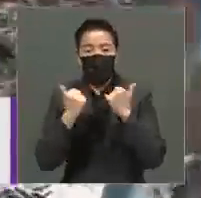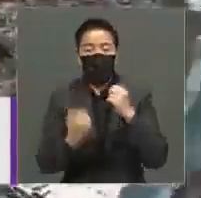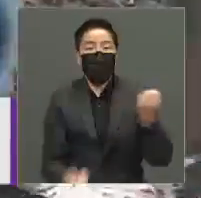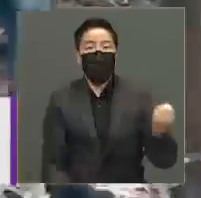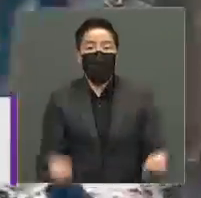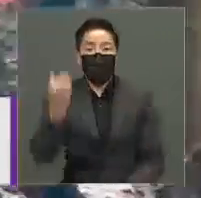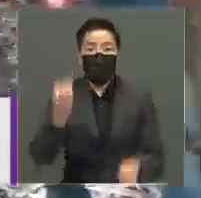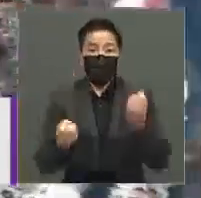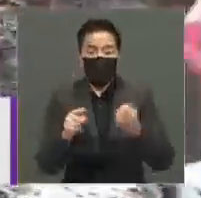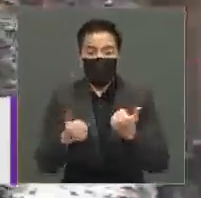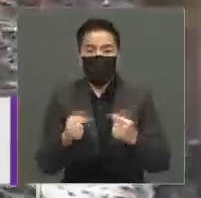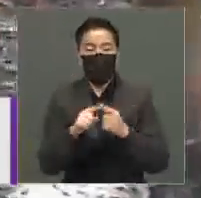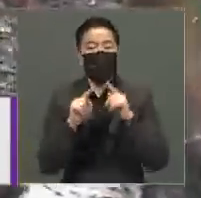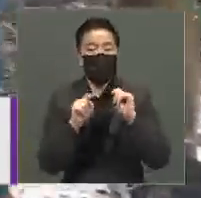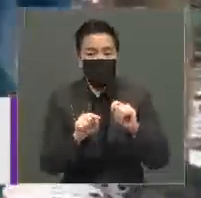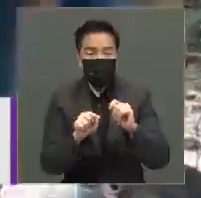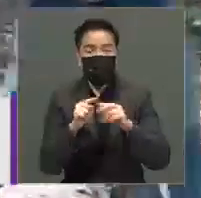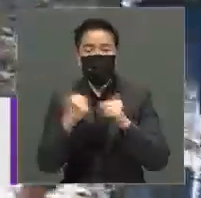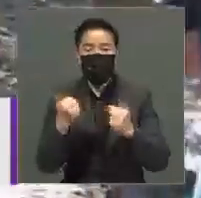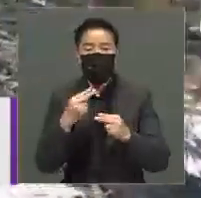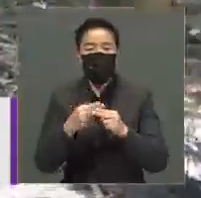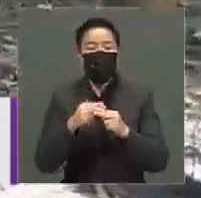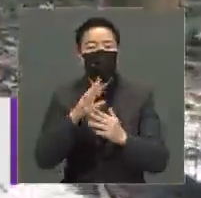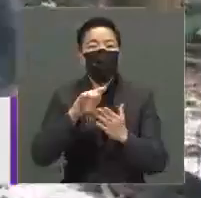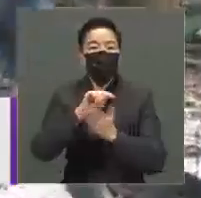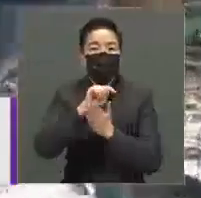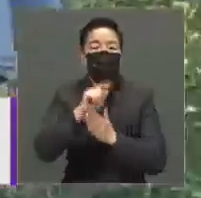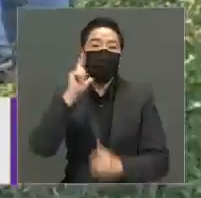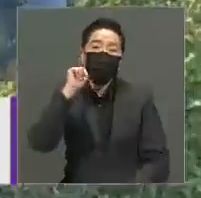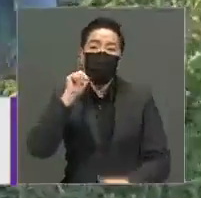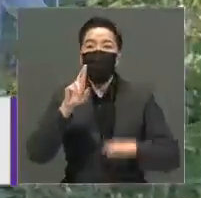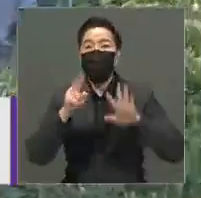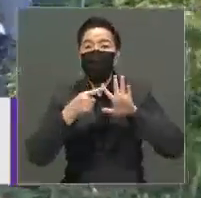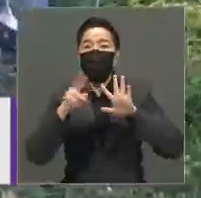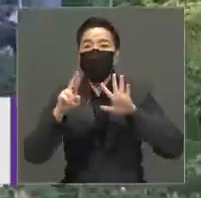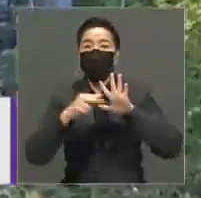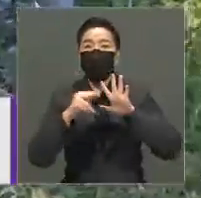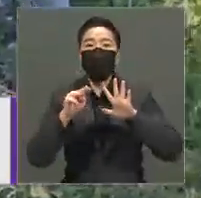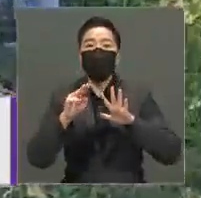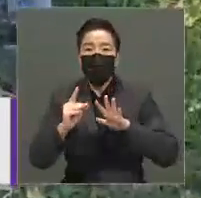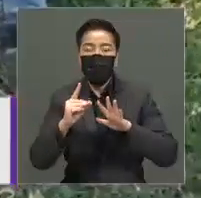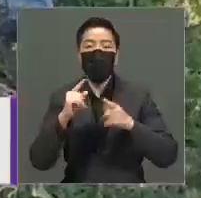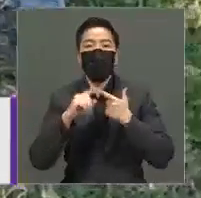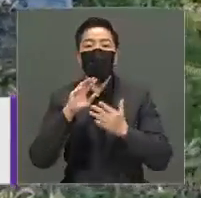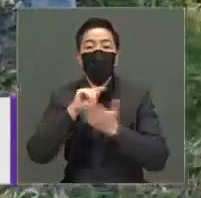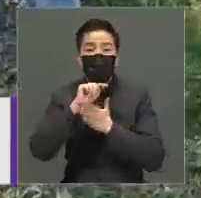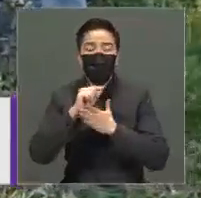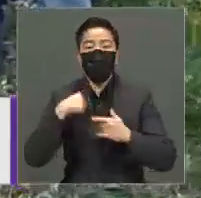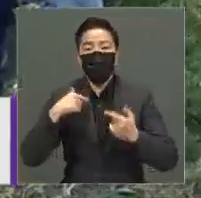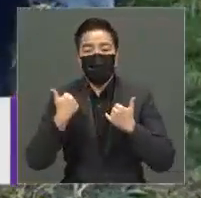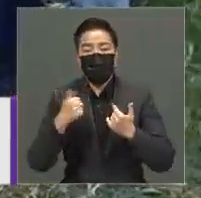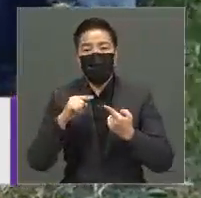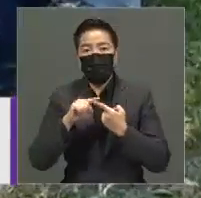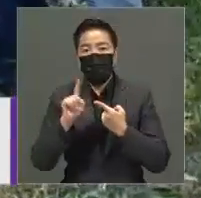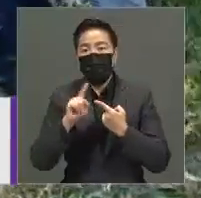ป่าบ้านตือลือตำบลคเนจื้อนะครับอำเภอแม่ระมาดจังหวัดตากครับหน่วยเฉพาะกิจกรมทหารพร